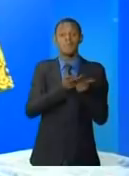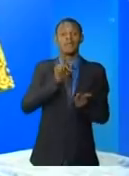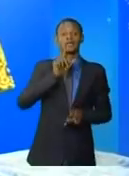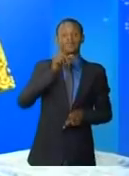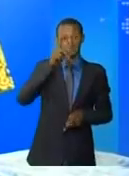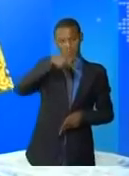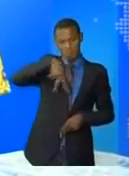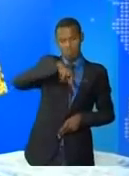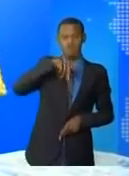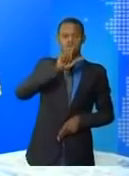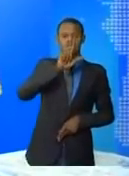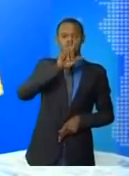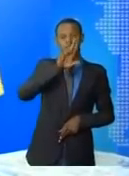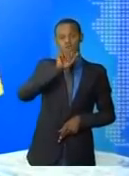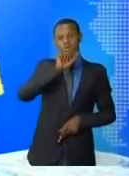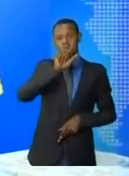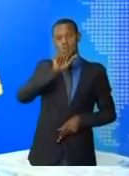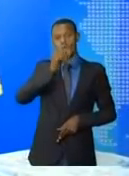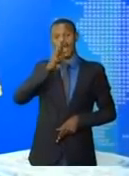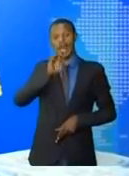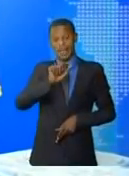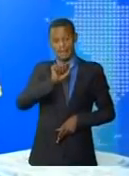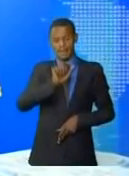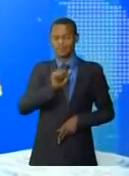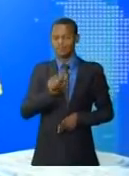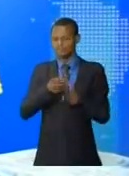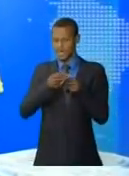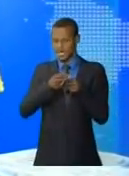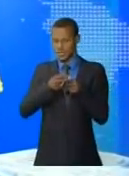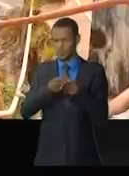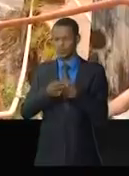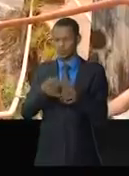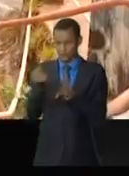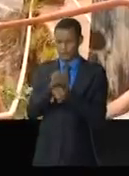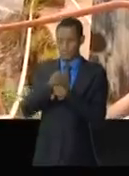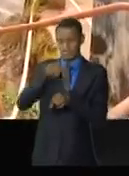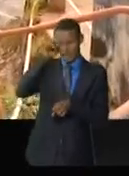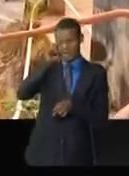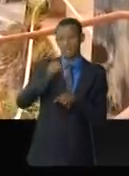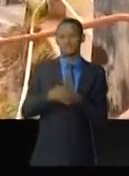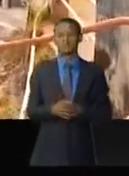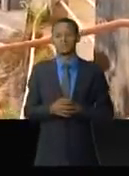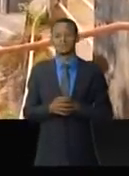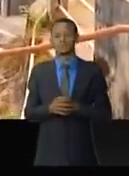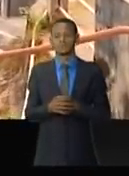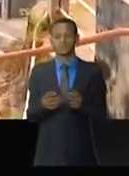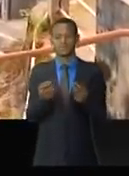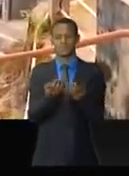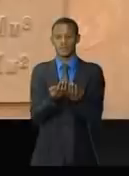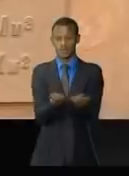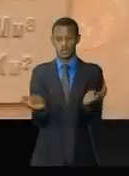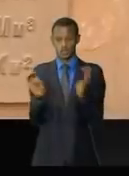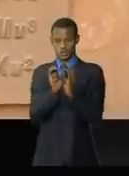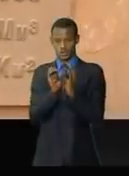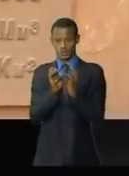pour accroître sa production. Yvette Makuntima nous en parle dans ce reportage. La centrale hydroélectrique de Ndjilo